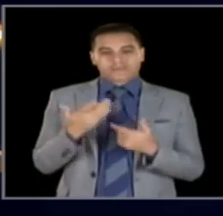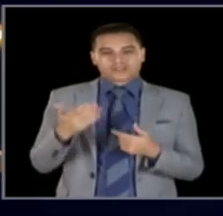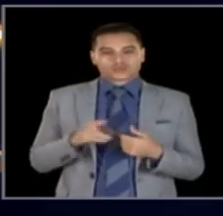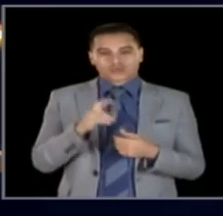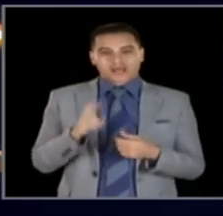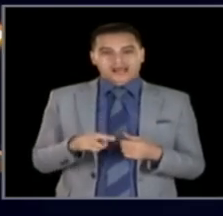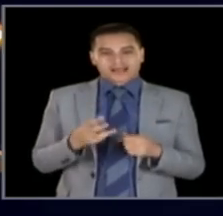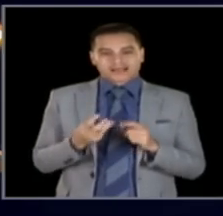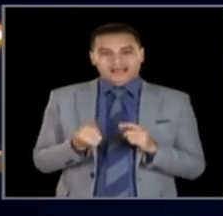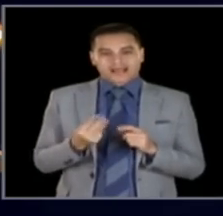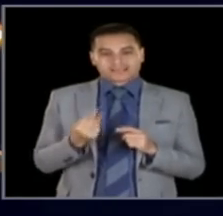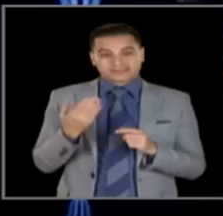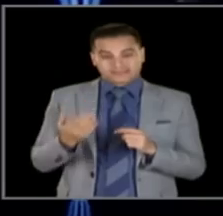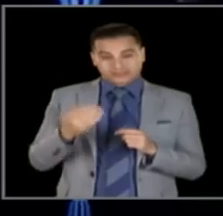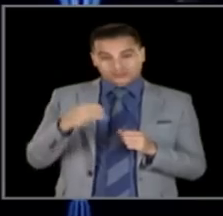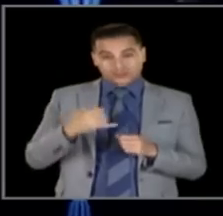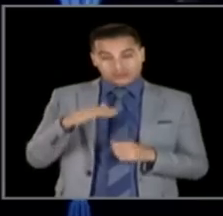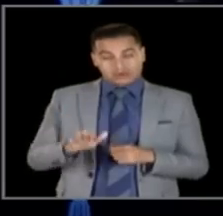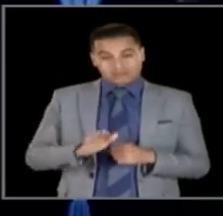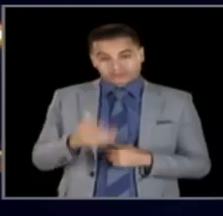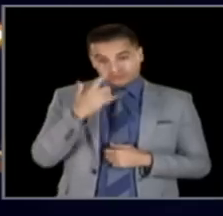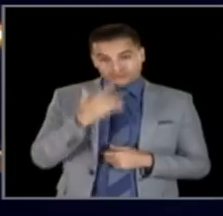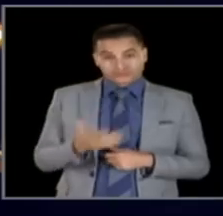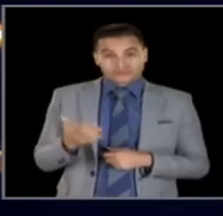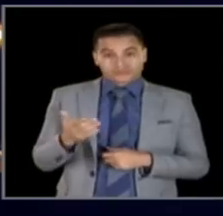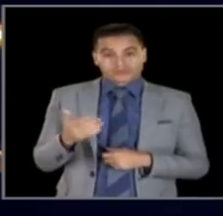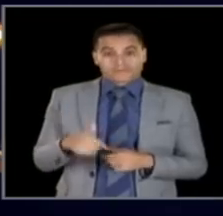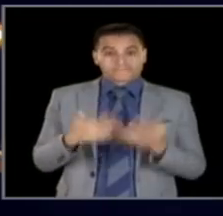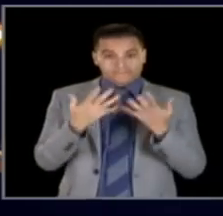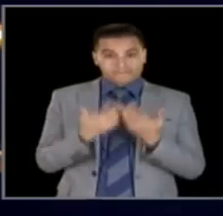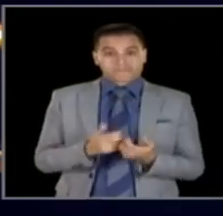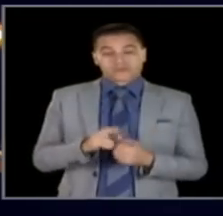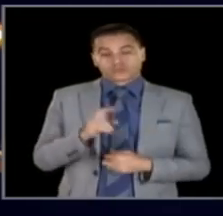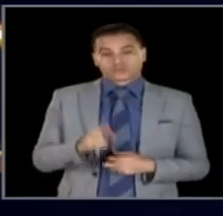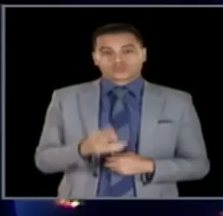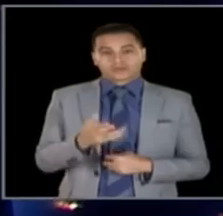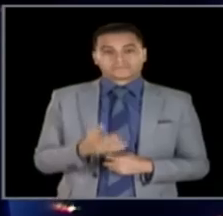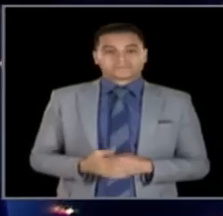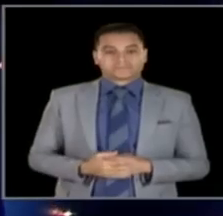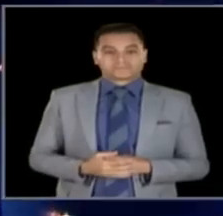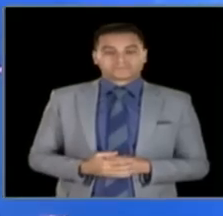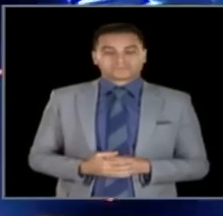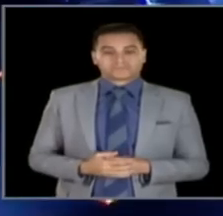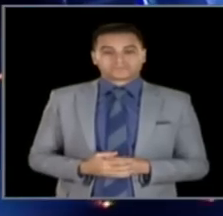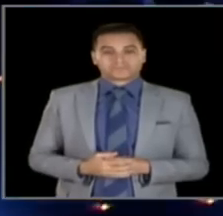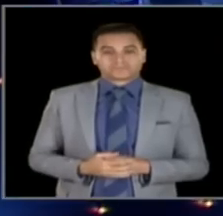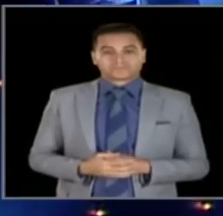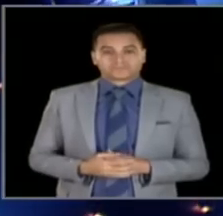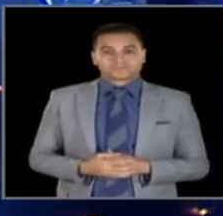ب 30 نقطة وخدتوا الجوكر. قدرات ذهنية، والسؤال هو